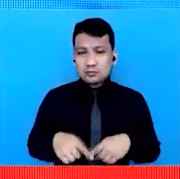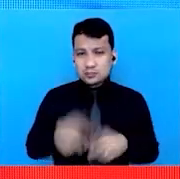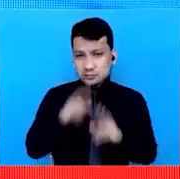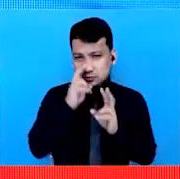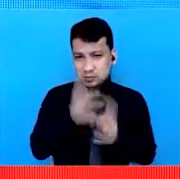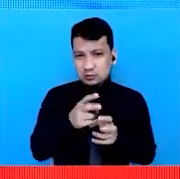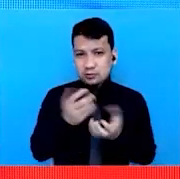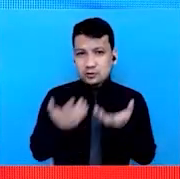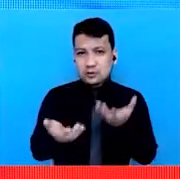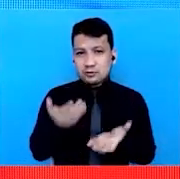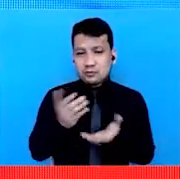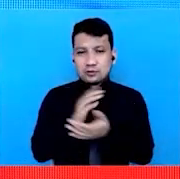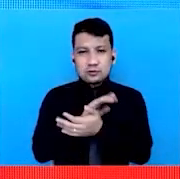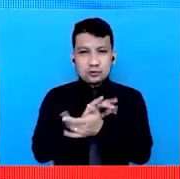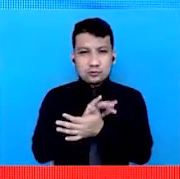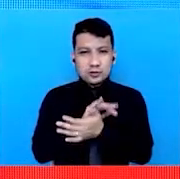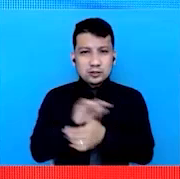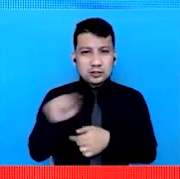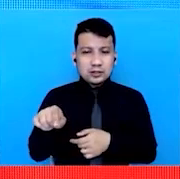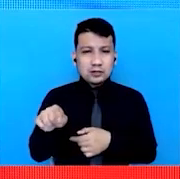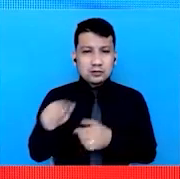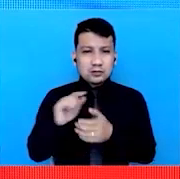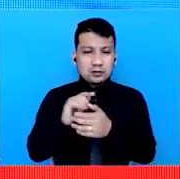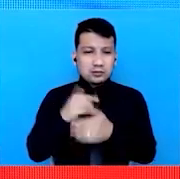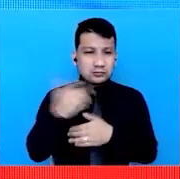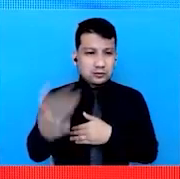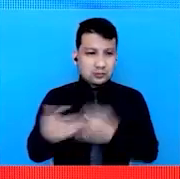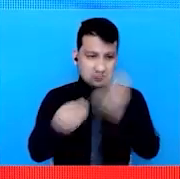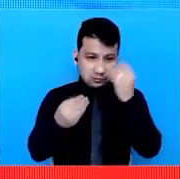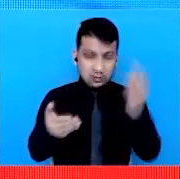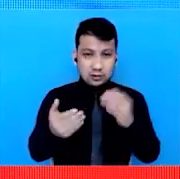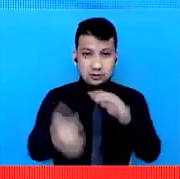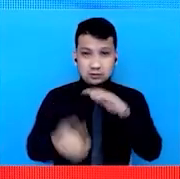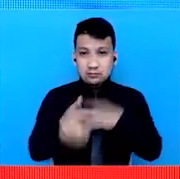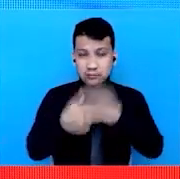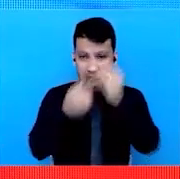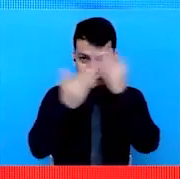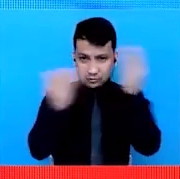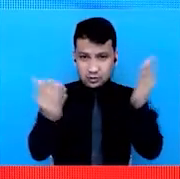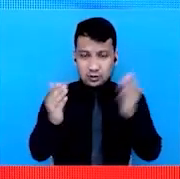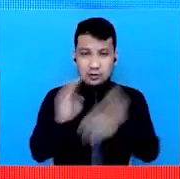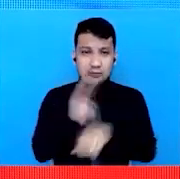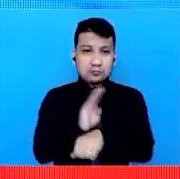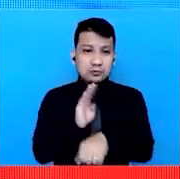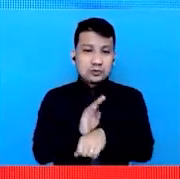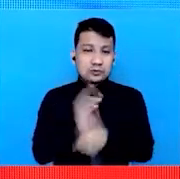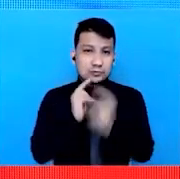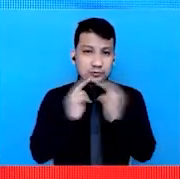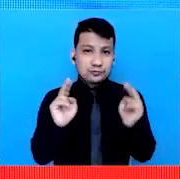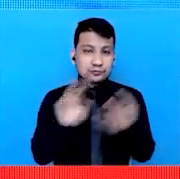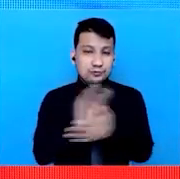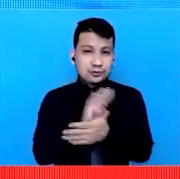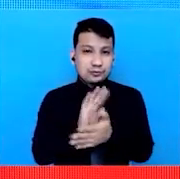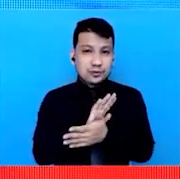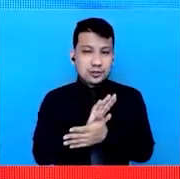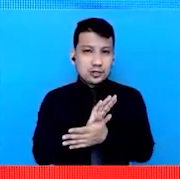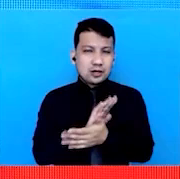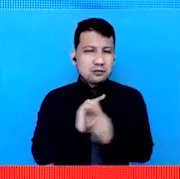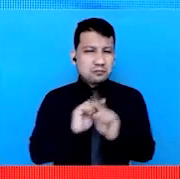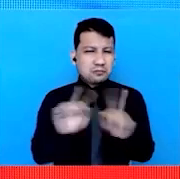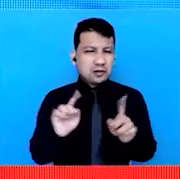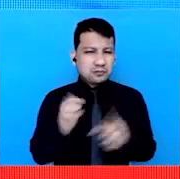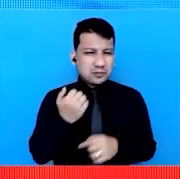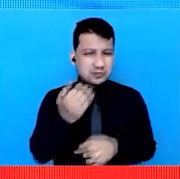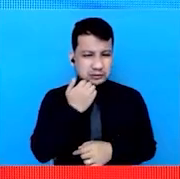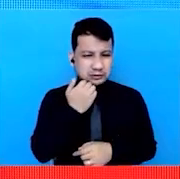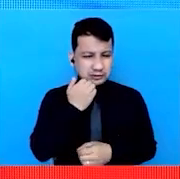ng COVID-19 pandemic. Ayon yan sa pag-aaral ng isang business newspaper. Pero may mali raw dyan,